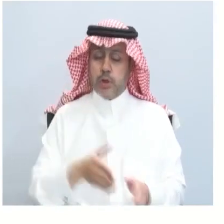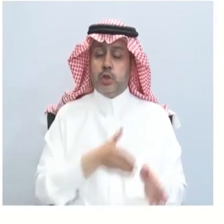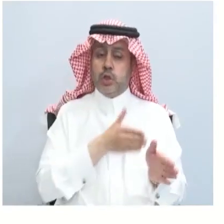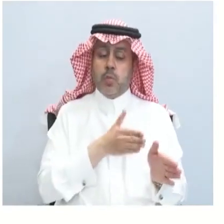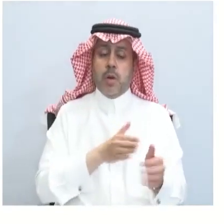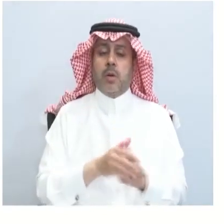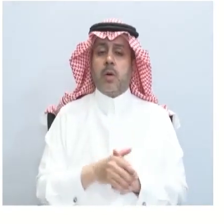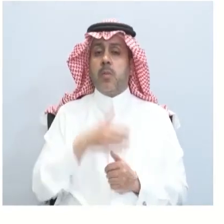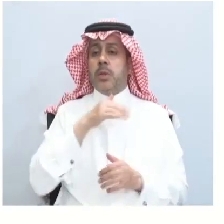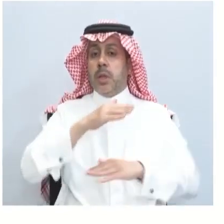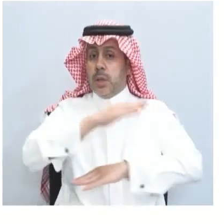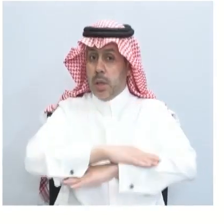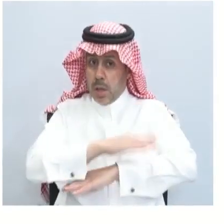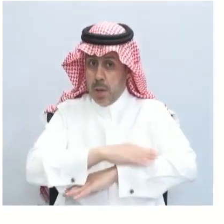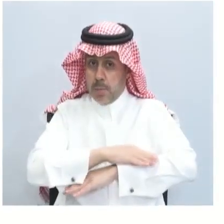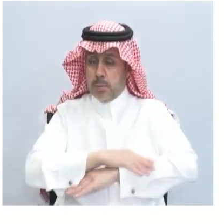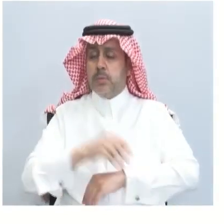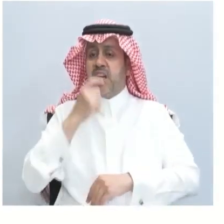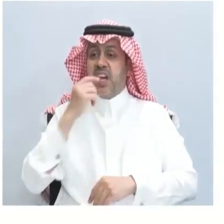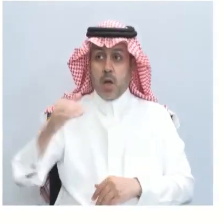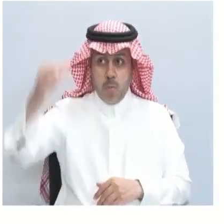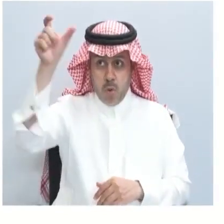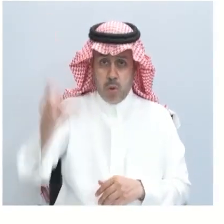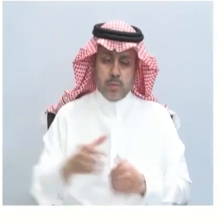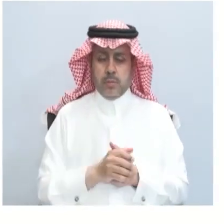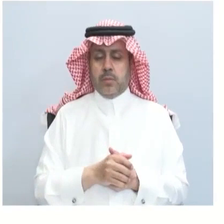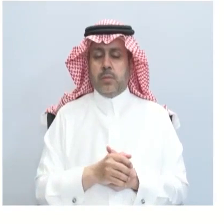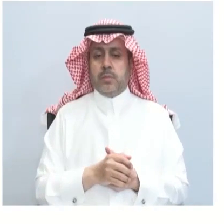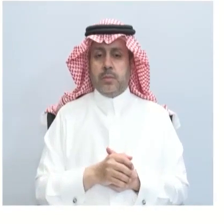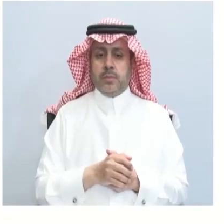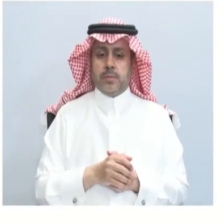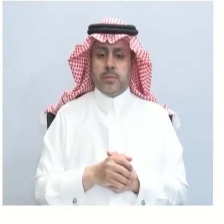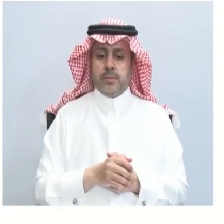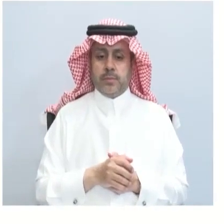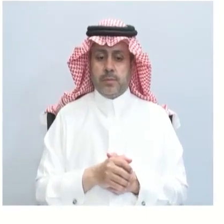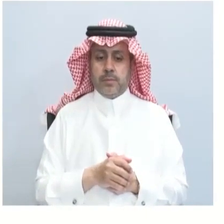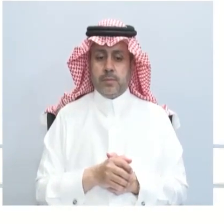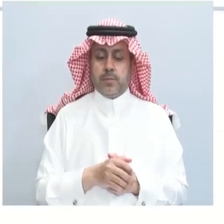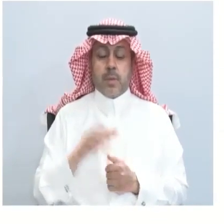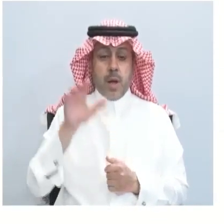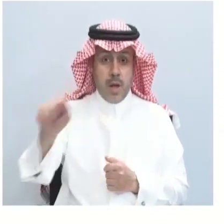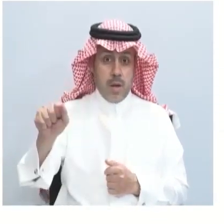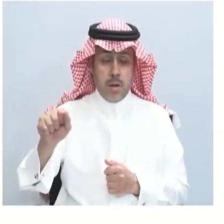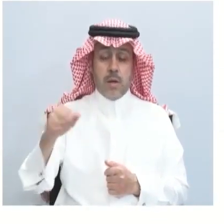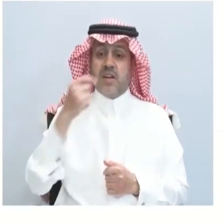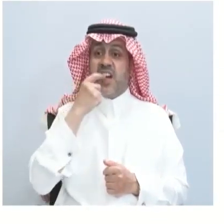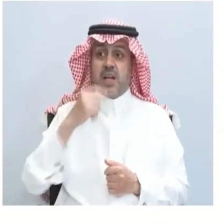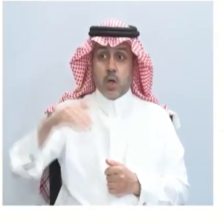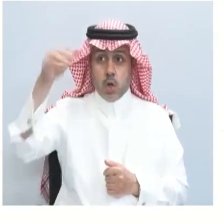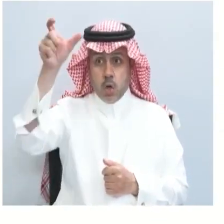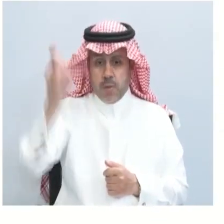منا من لم يرحم صغيرنا ويعرف حق كبيرنا او حق الكبير